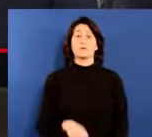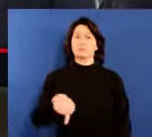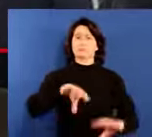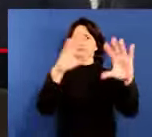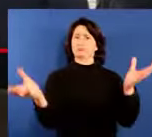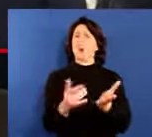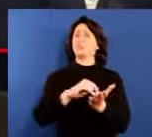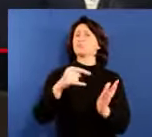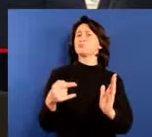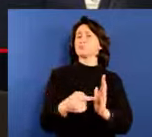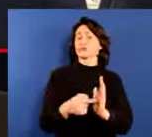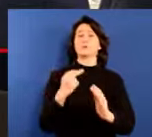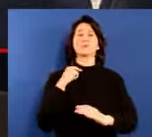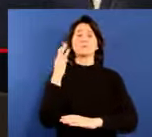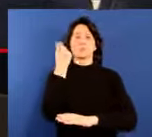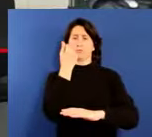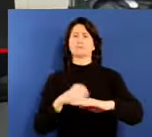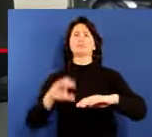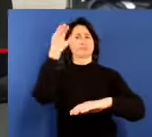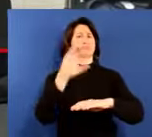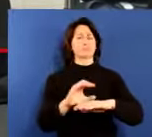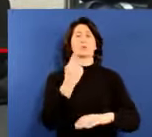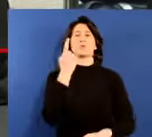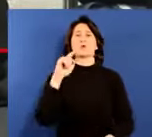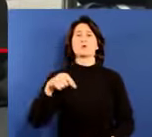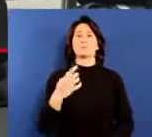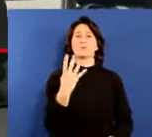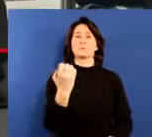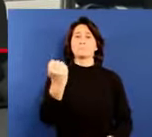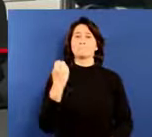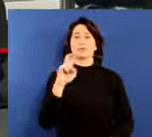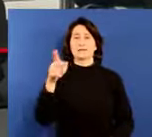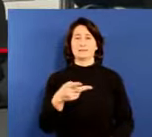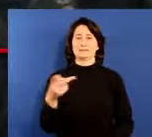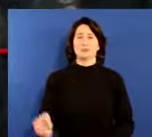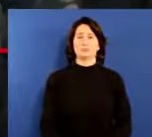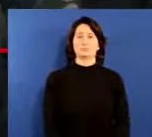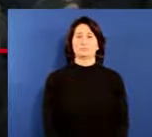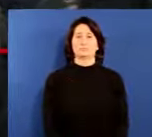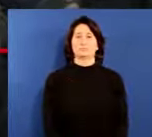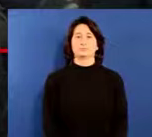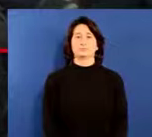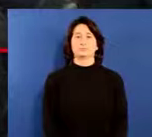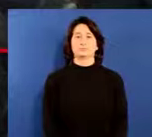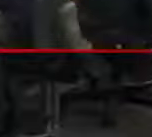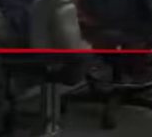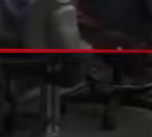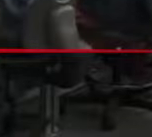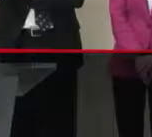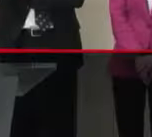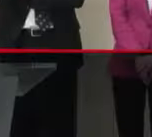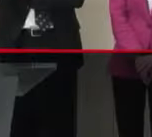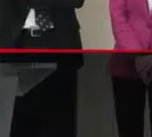eskariari erantzungo dio. Zehazki Getxoko zentroak balio erantzia handiko jarduerak hartzen ditu industriarako,